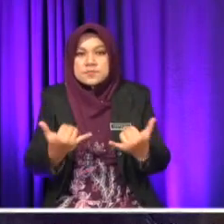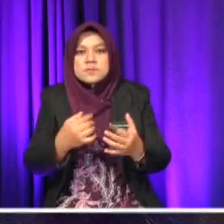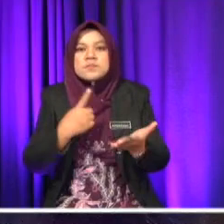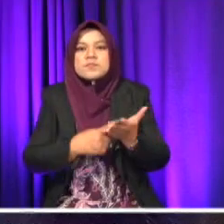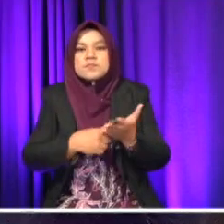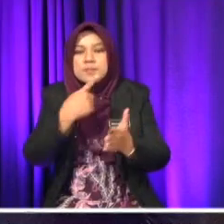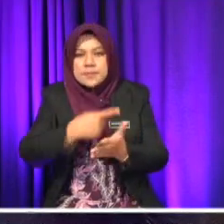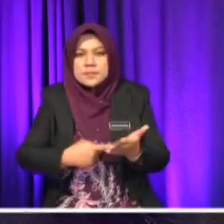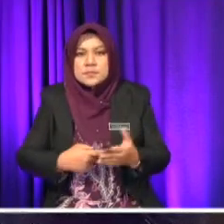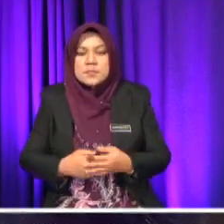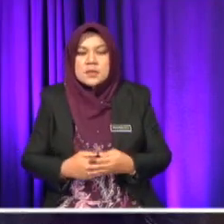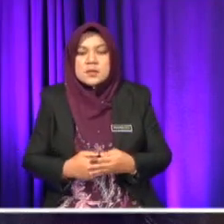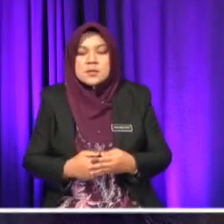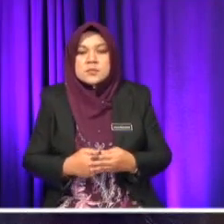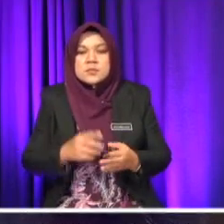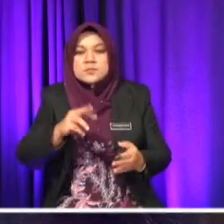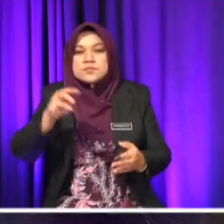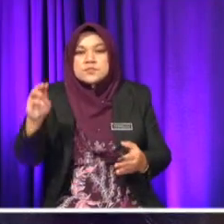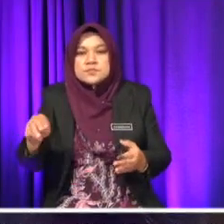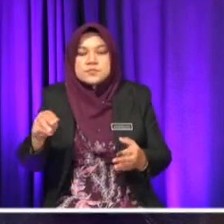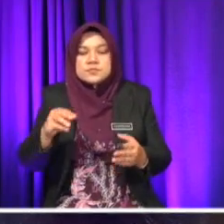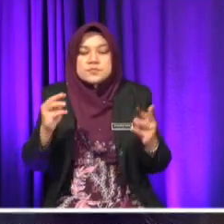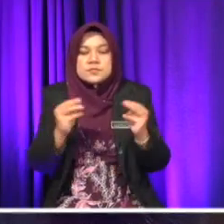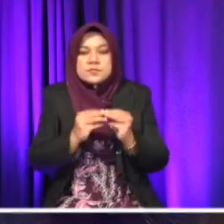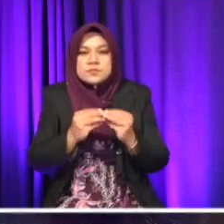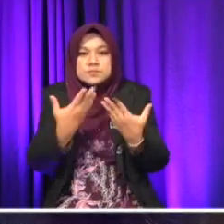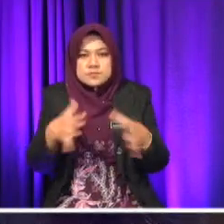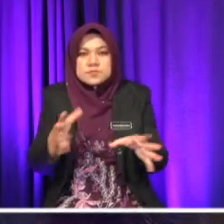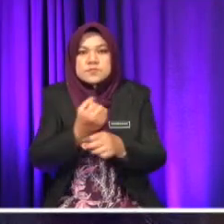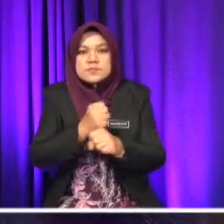Kita sebenarnya dalam Google